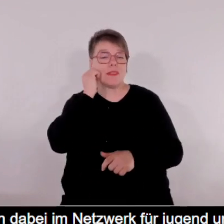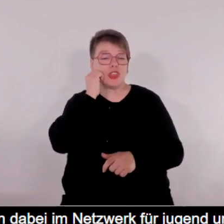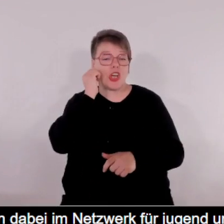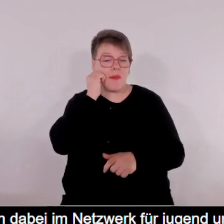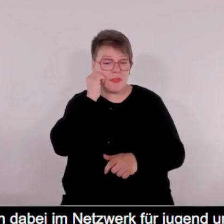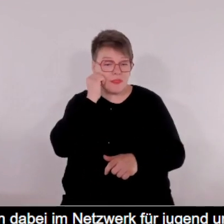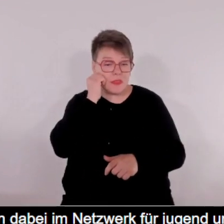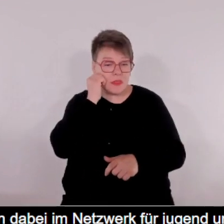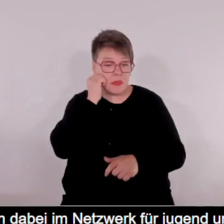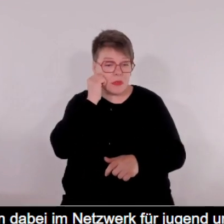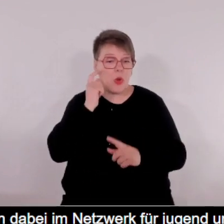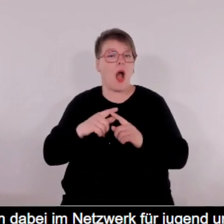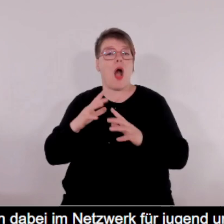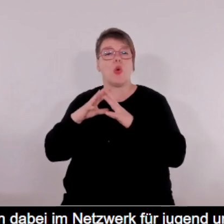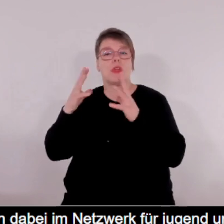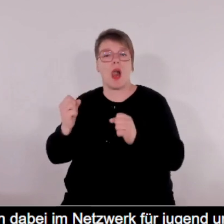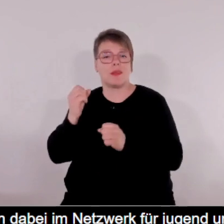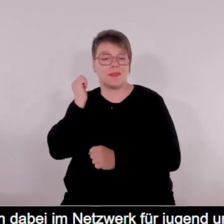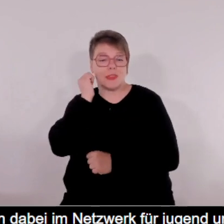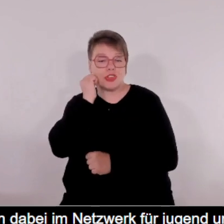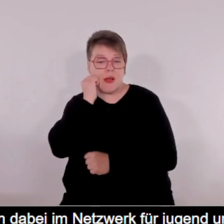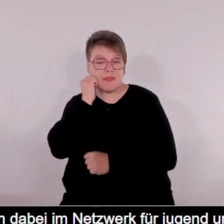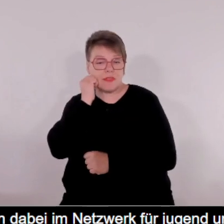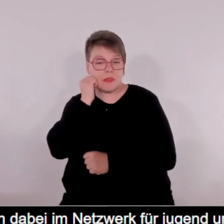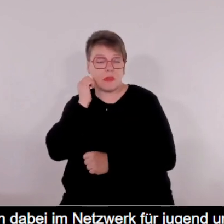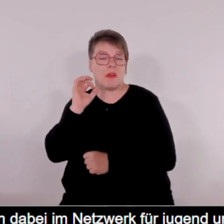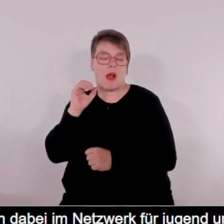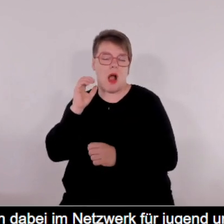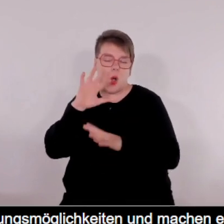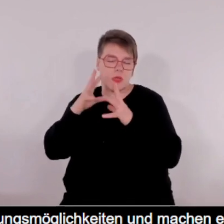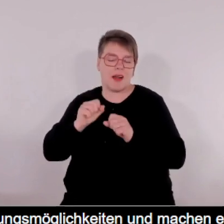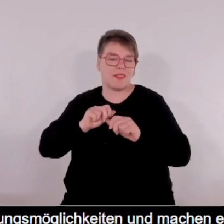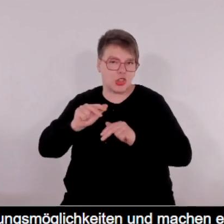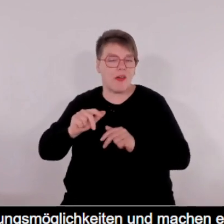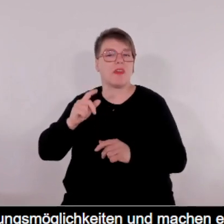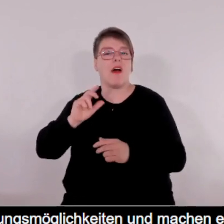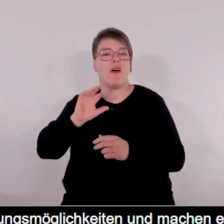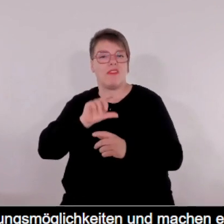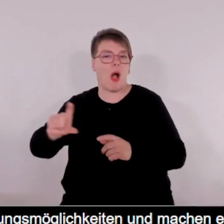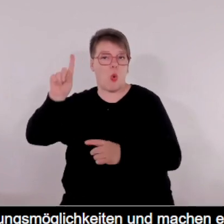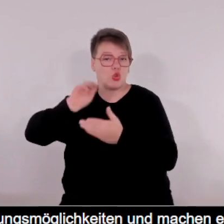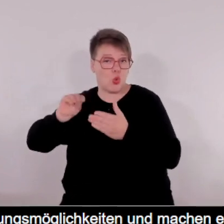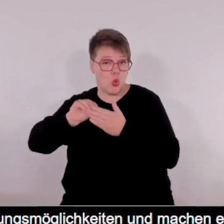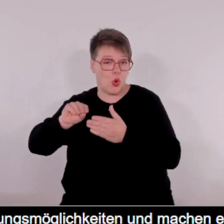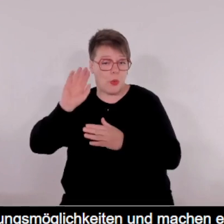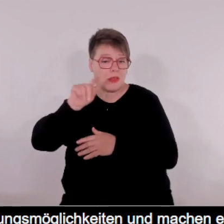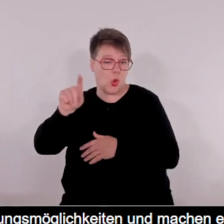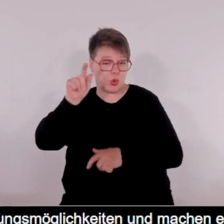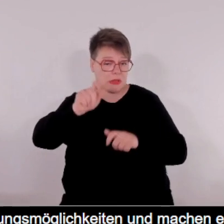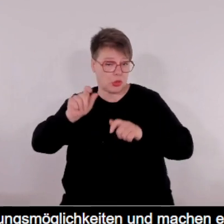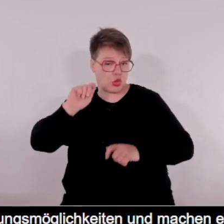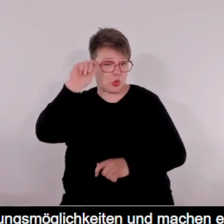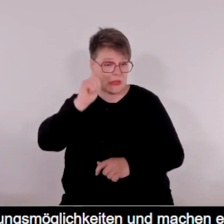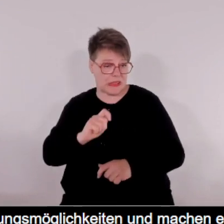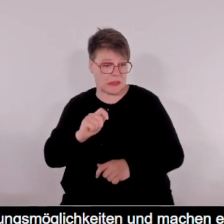Also zum Schluss ein Fazit. Nach eigenem Gusto soll jeder genießen, was immer ihm denn beliebt ist. Und ich glaube,